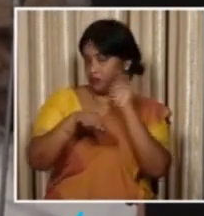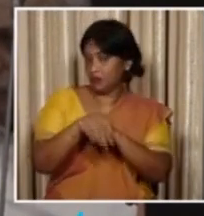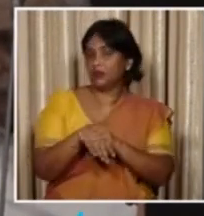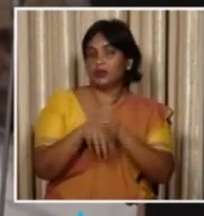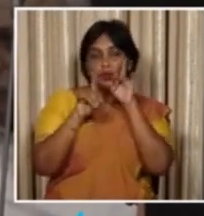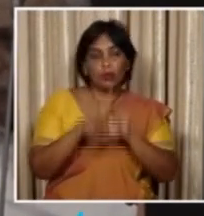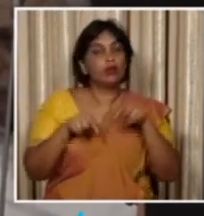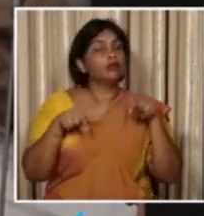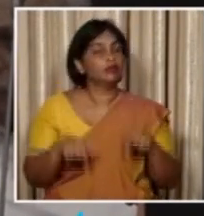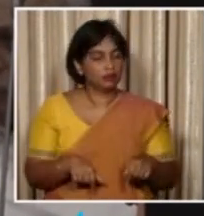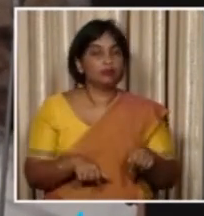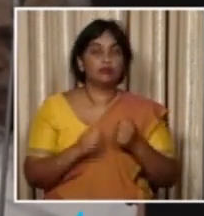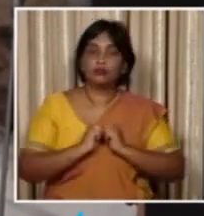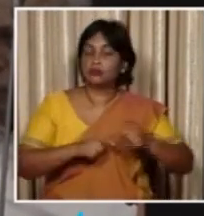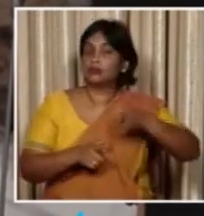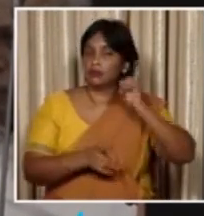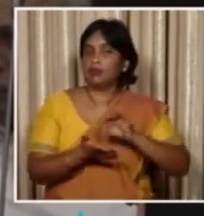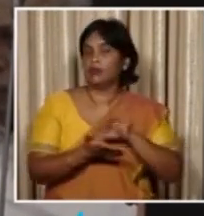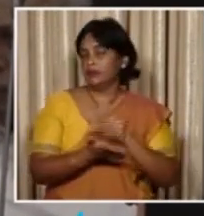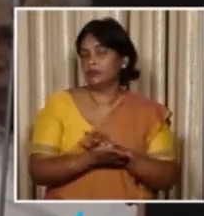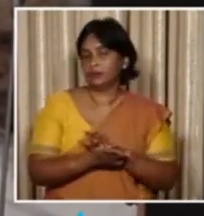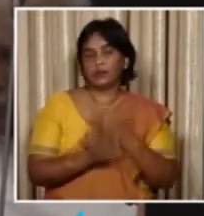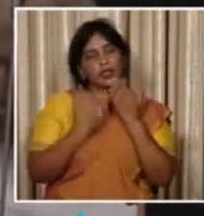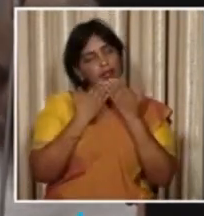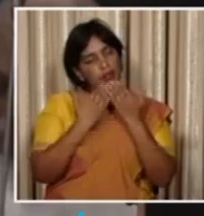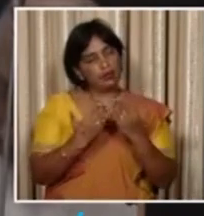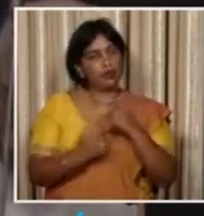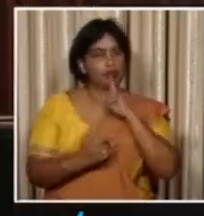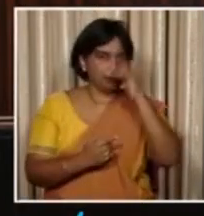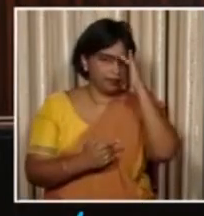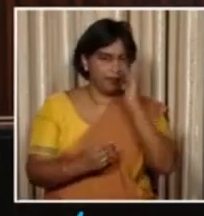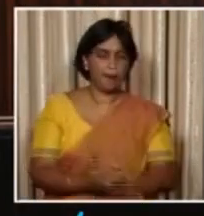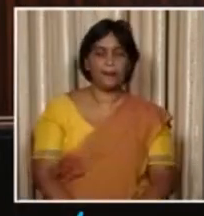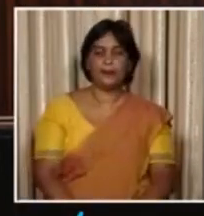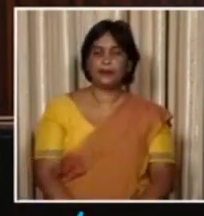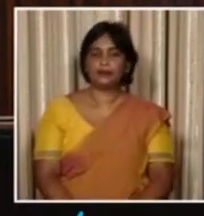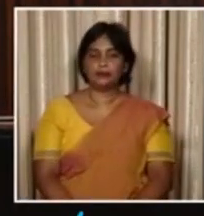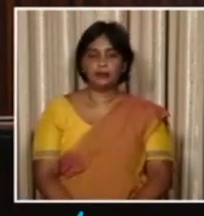අද අපි ගතියුතු තීරණය එයයි. ස්තුතියි කතානායකතුමනි.